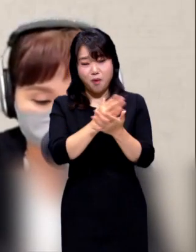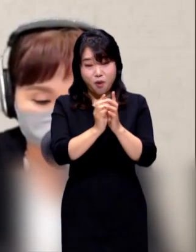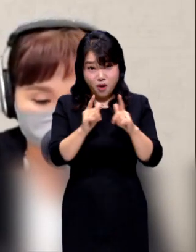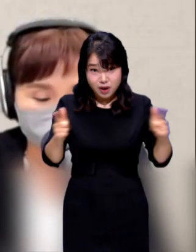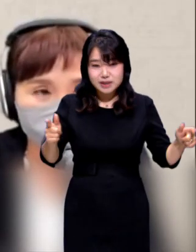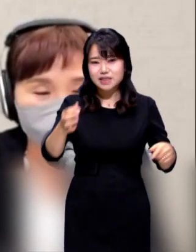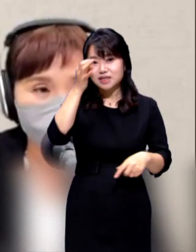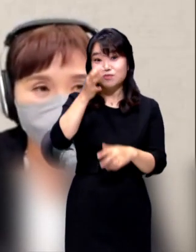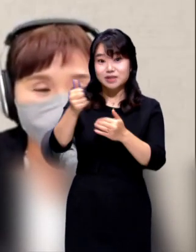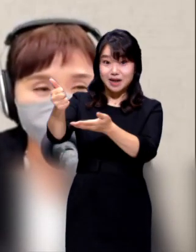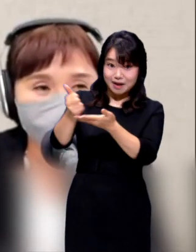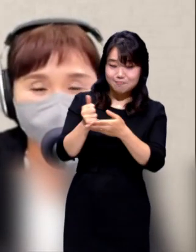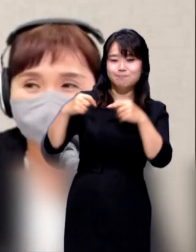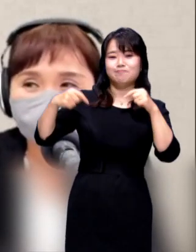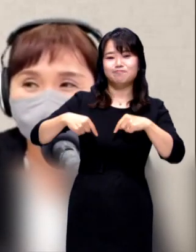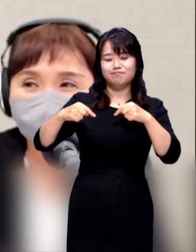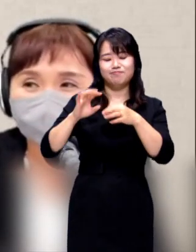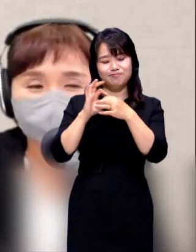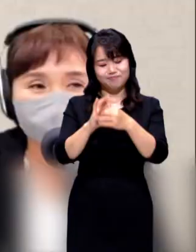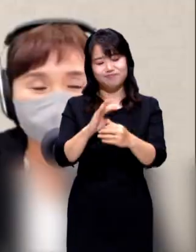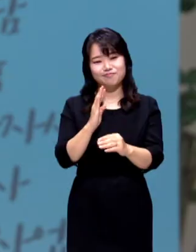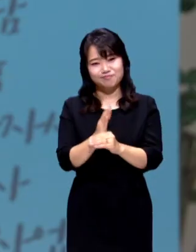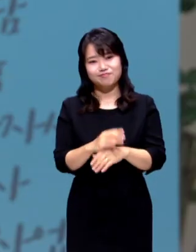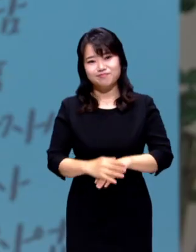상담 프로그램이 진행되고 있습니다.